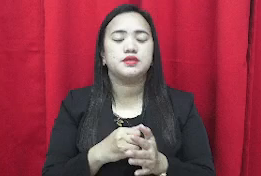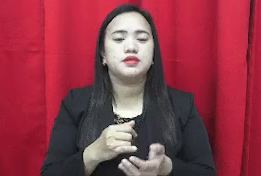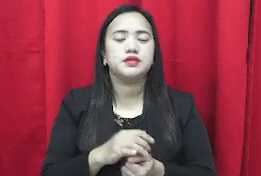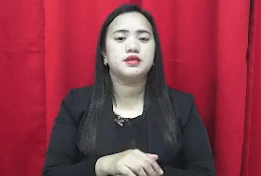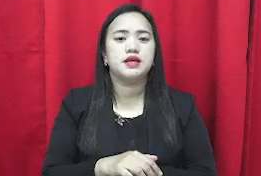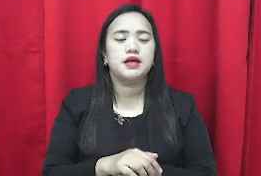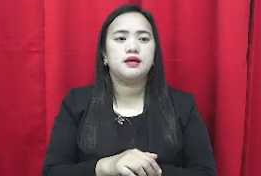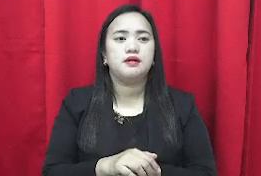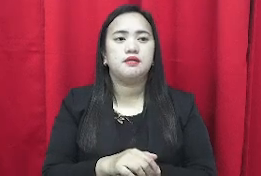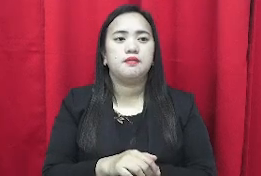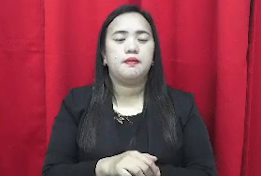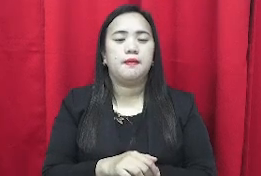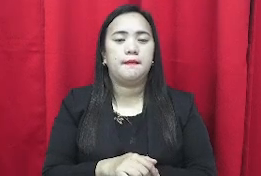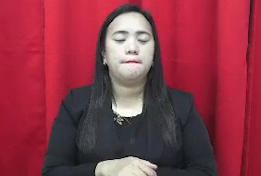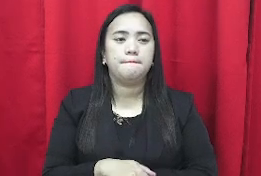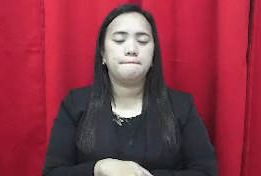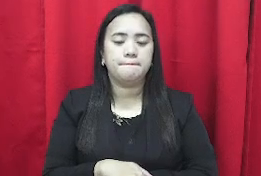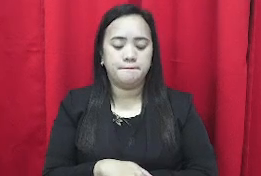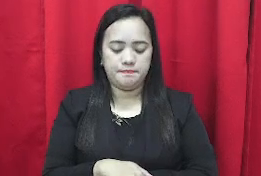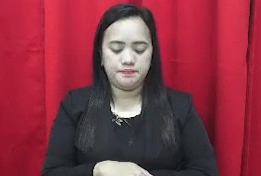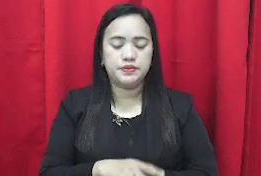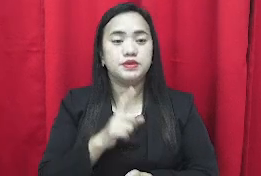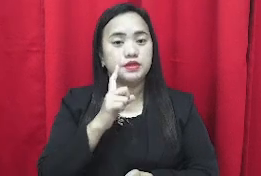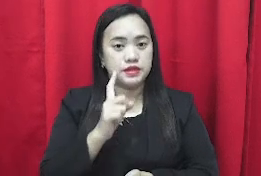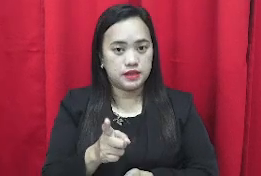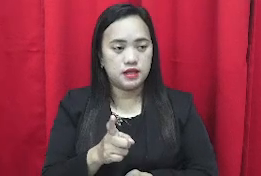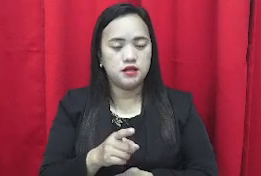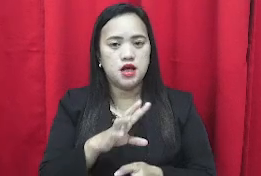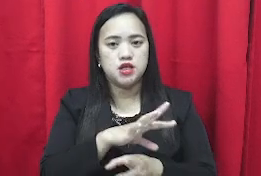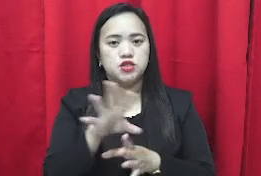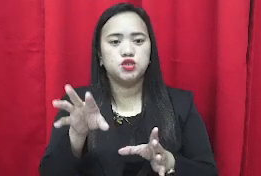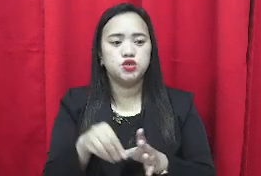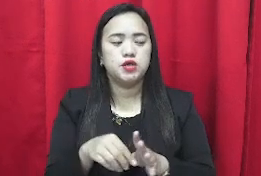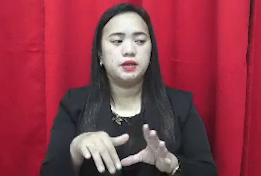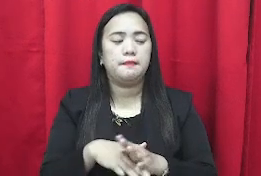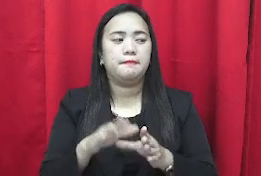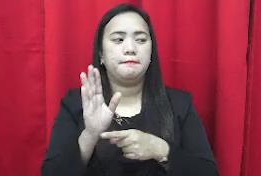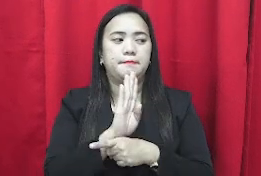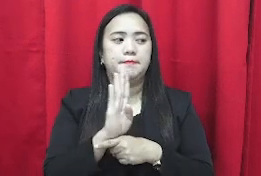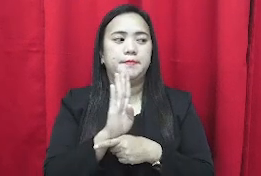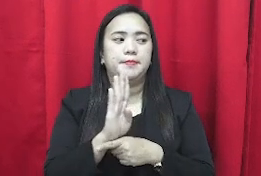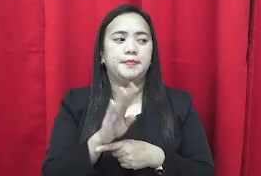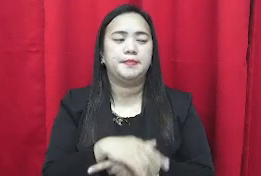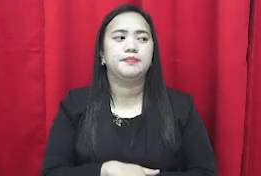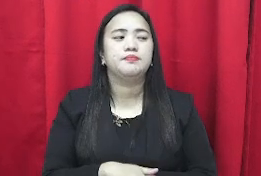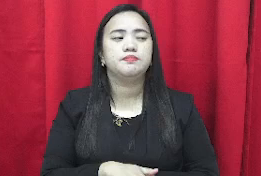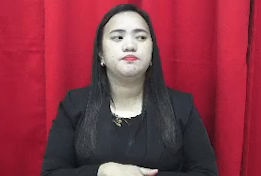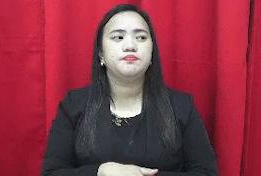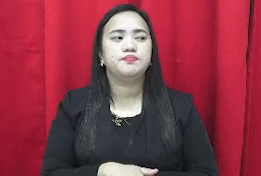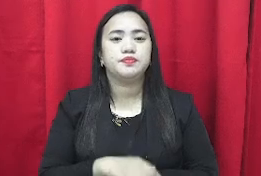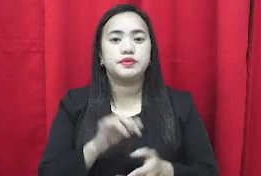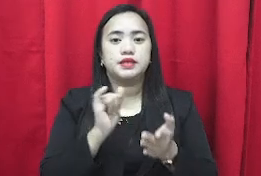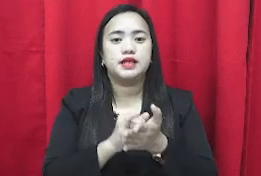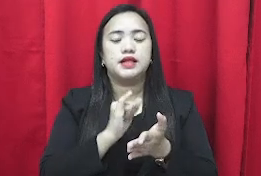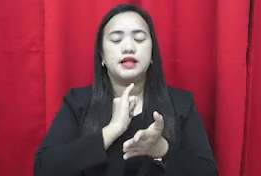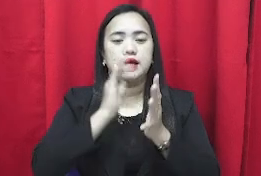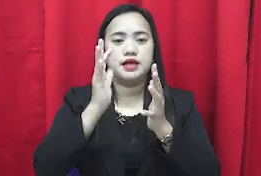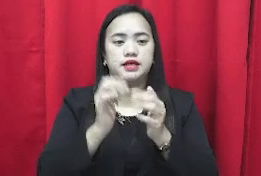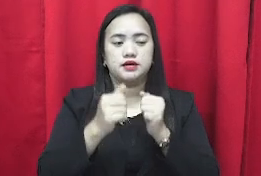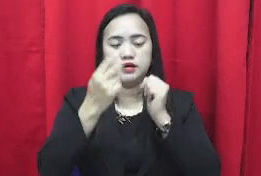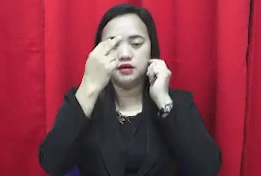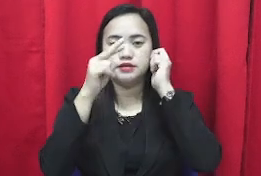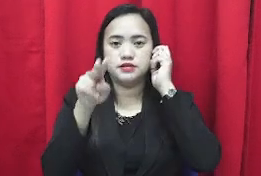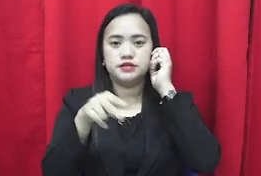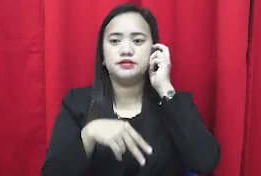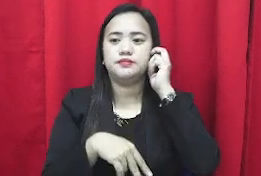nga po sir yung ginawa ko akin po silang pinasali doon na talaga namang nakita ko ay ah nung sabi